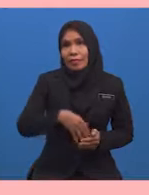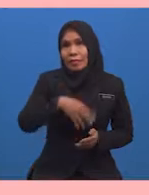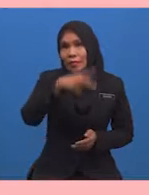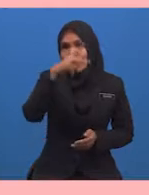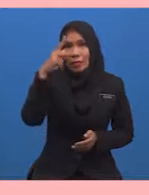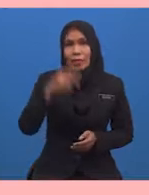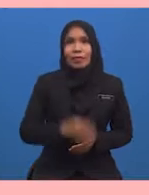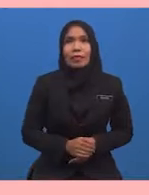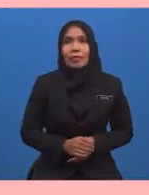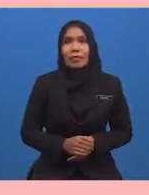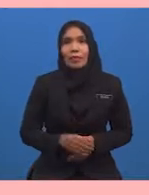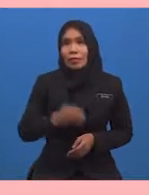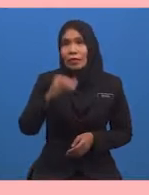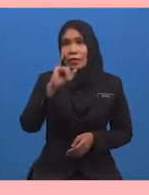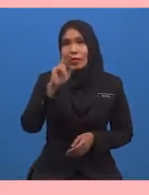deras.